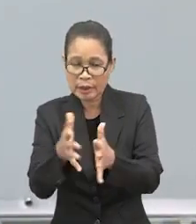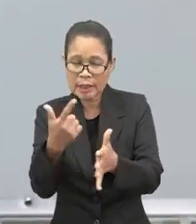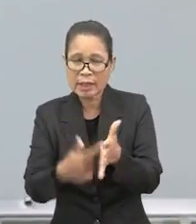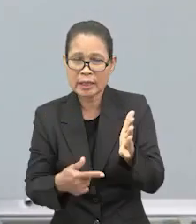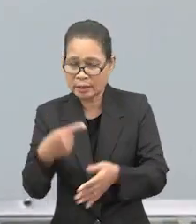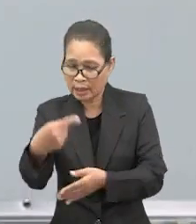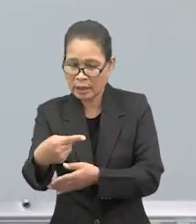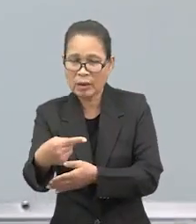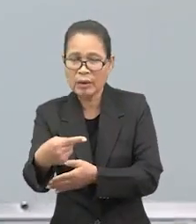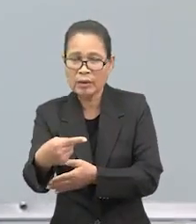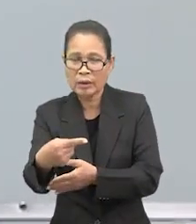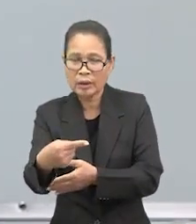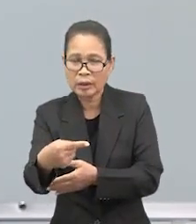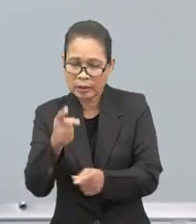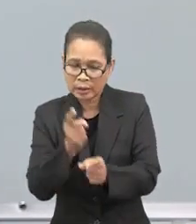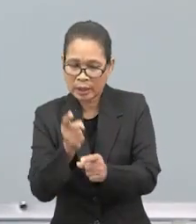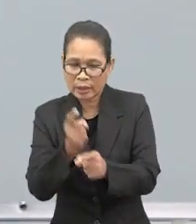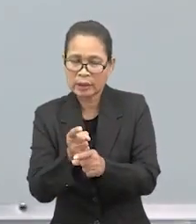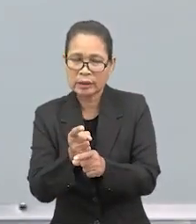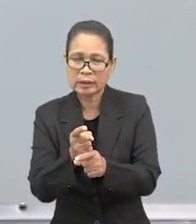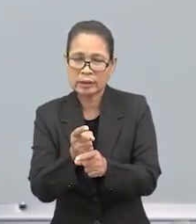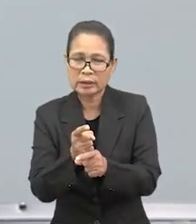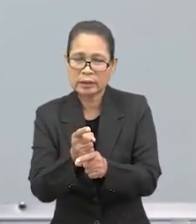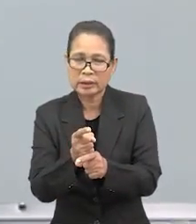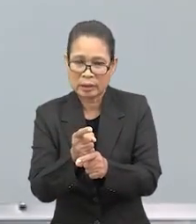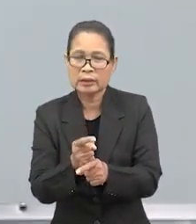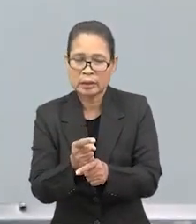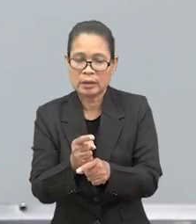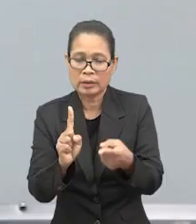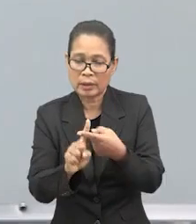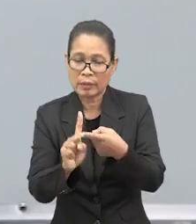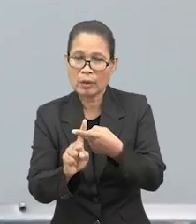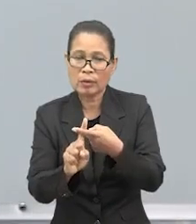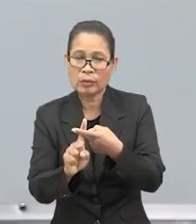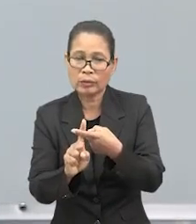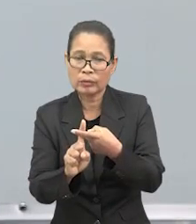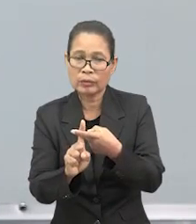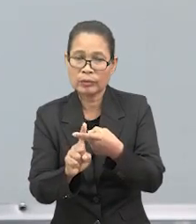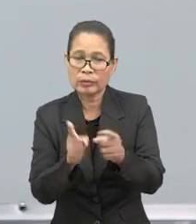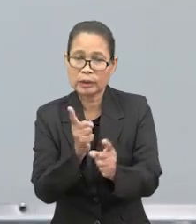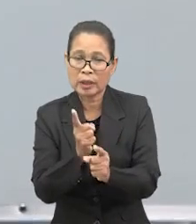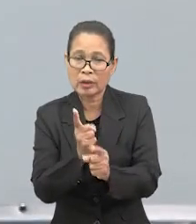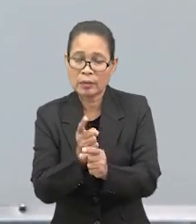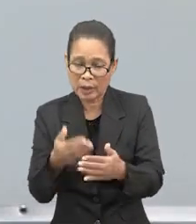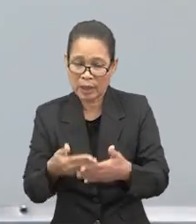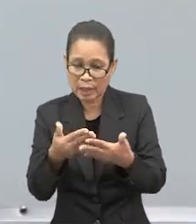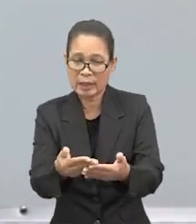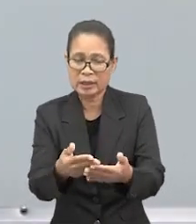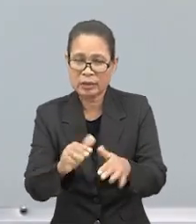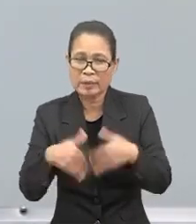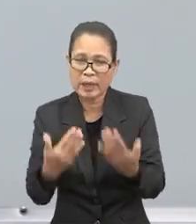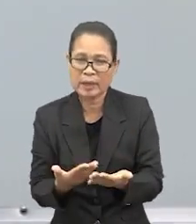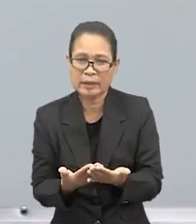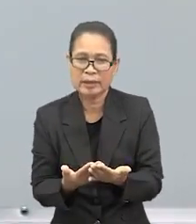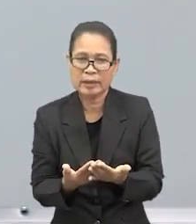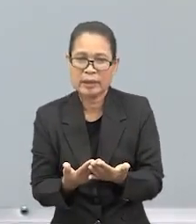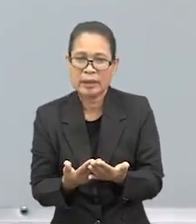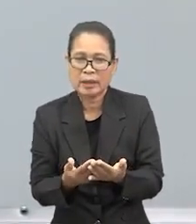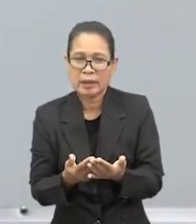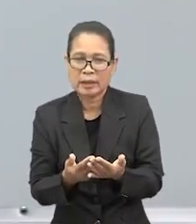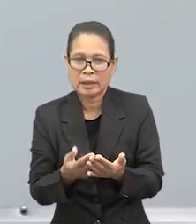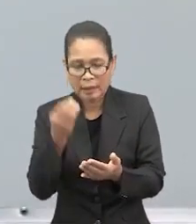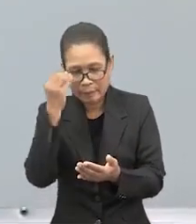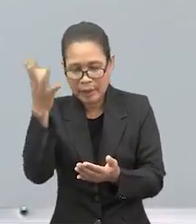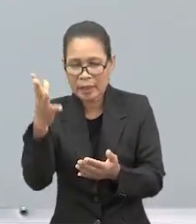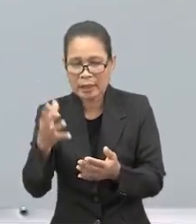chia xin nhà ấy. Bà chia xin nhà đó dương trơ bằng cát thả mạch. Bà chia xin nhà bốc nuôi dương trơ bằng cát xâm nua